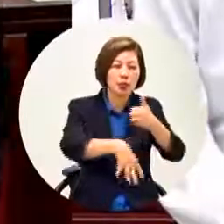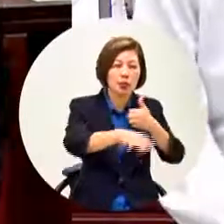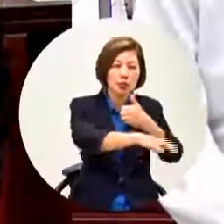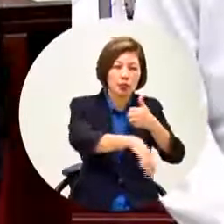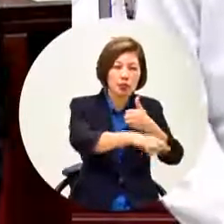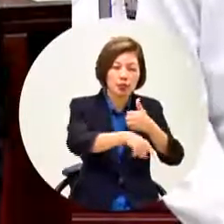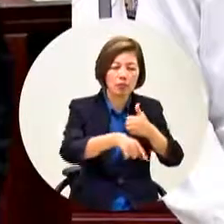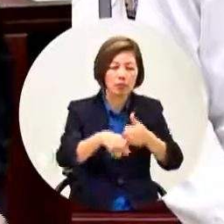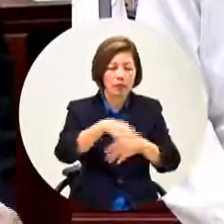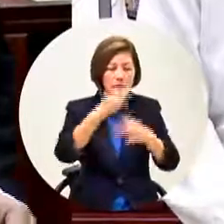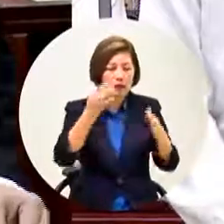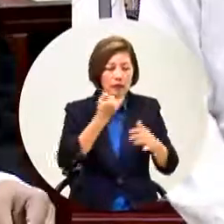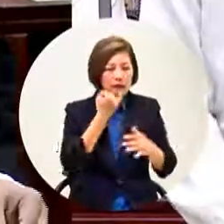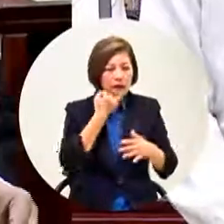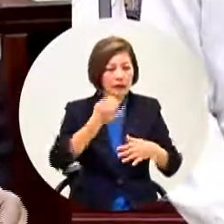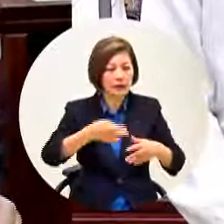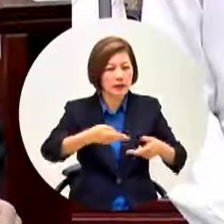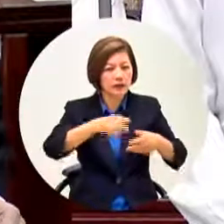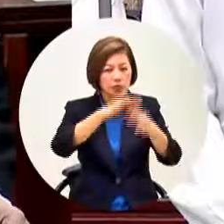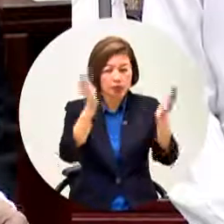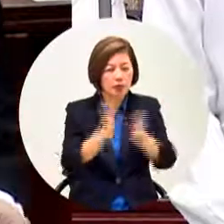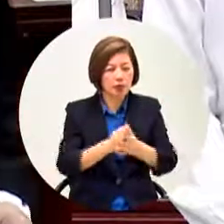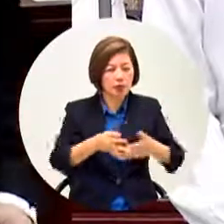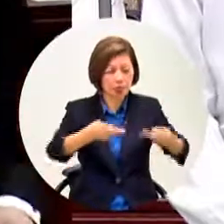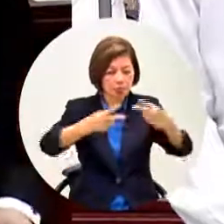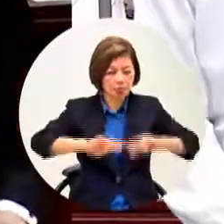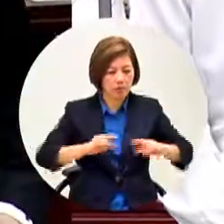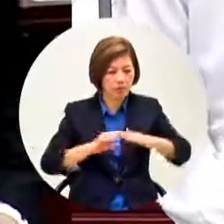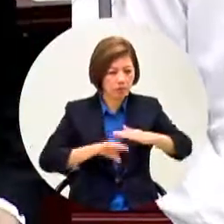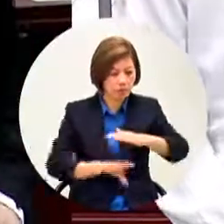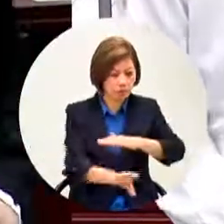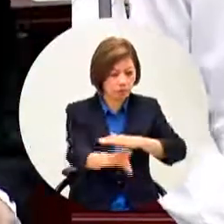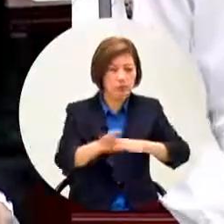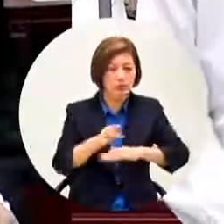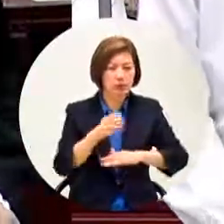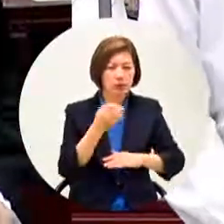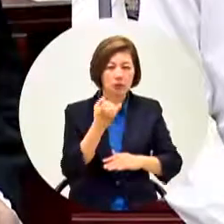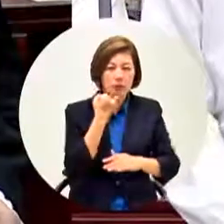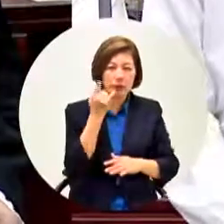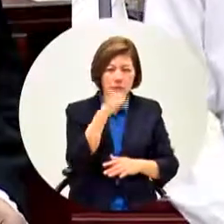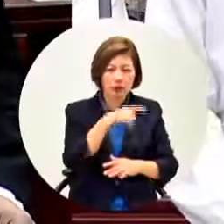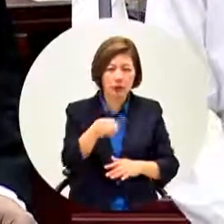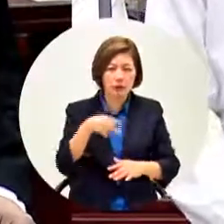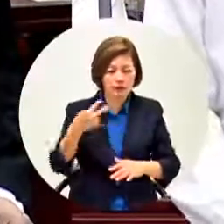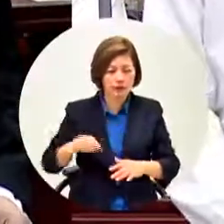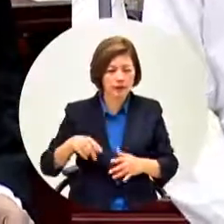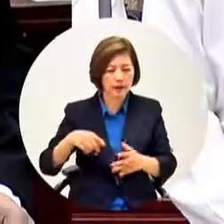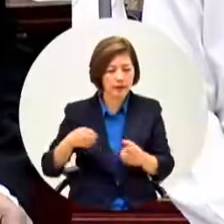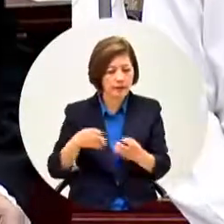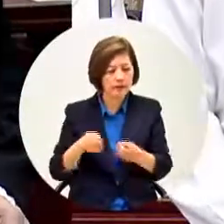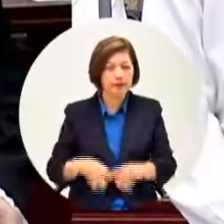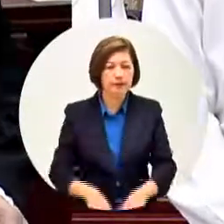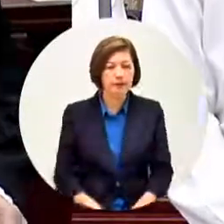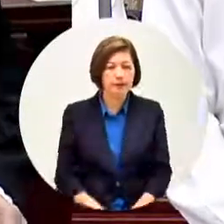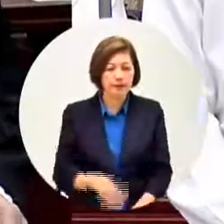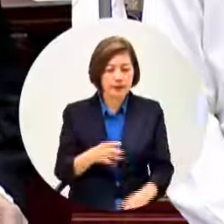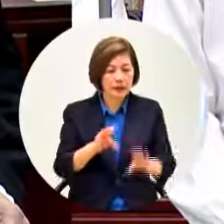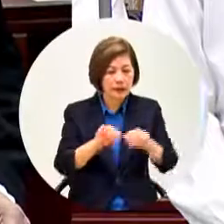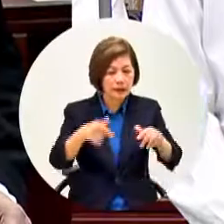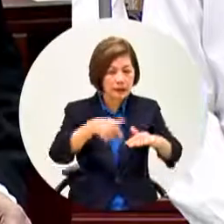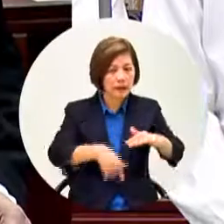地下化。是。 好啊，啊希望局长哦。是不是这块都会当弄个地下化？吼、哦，安尼是